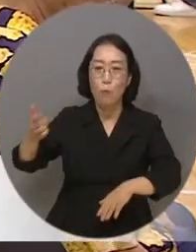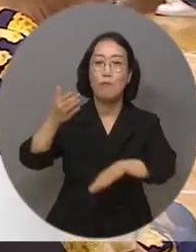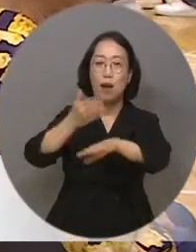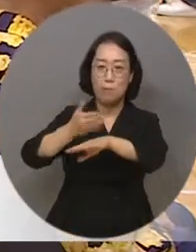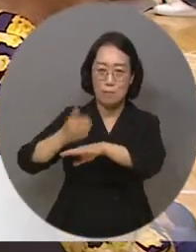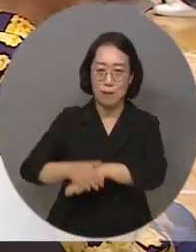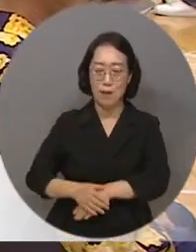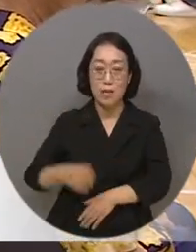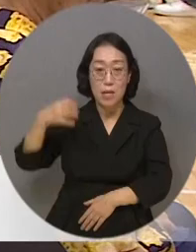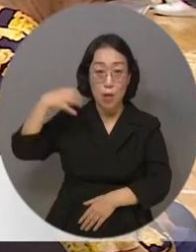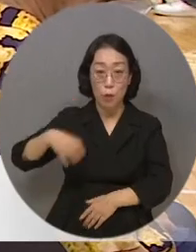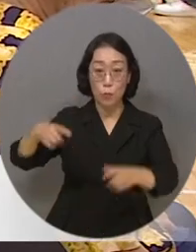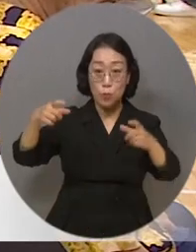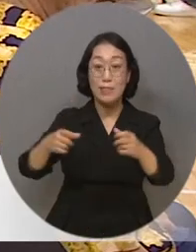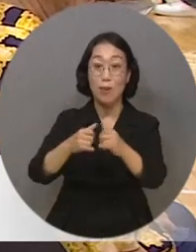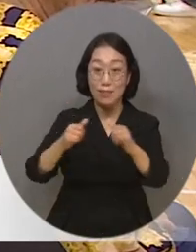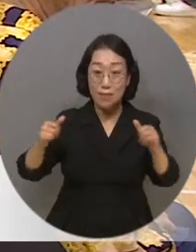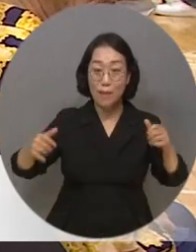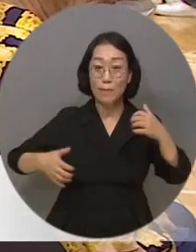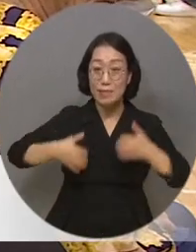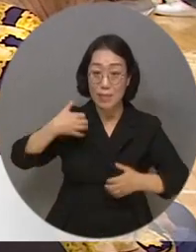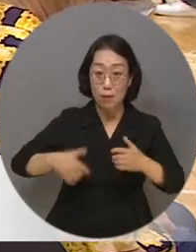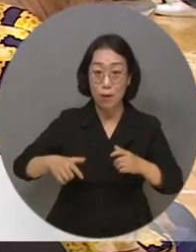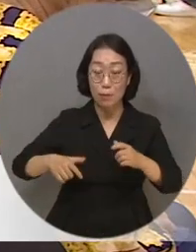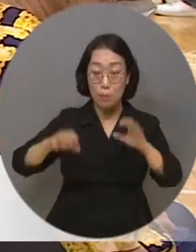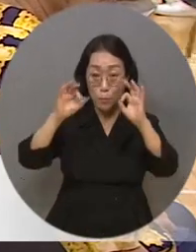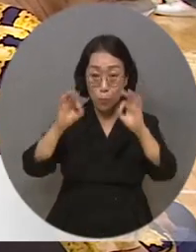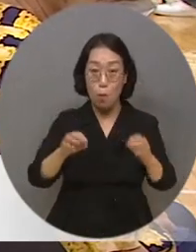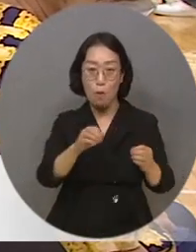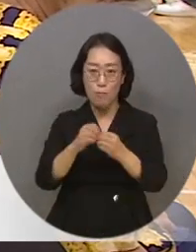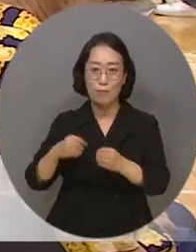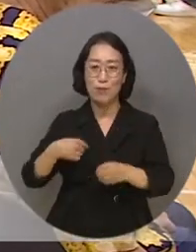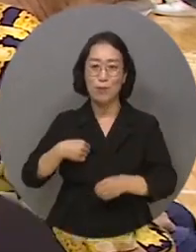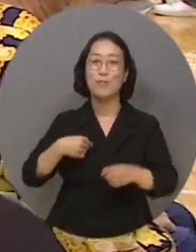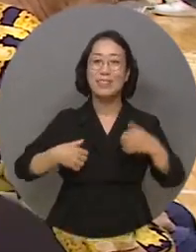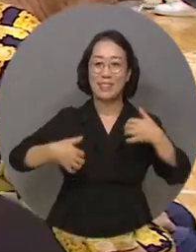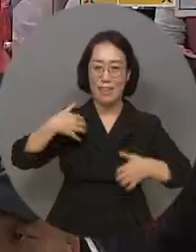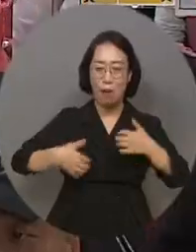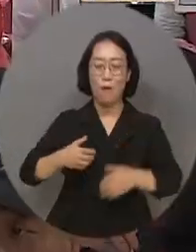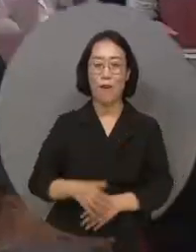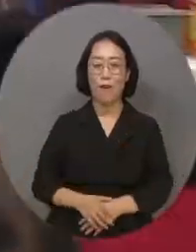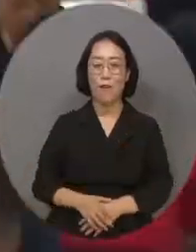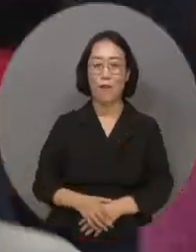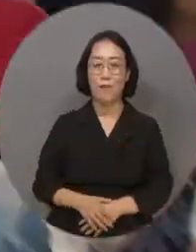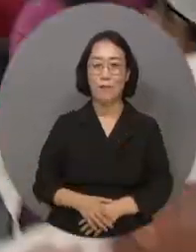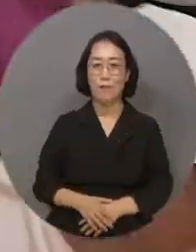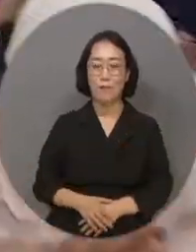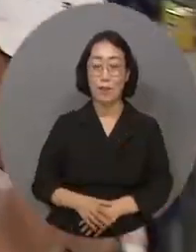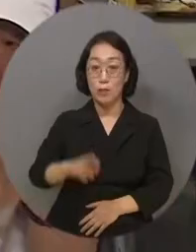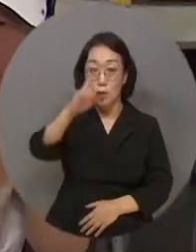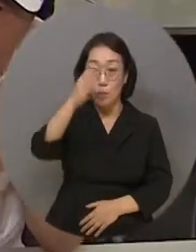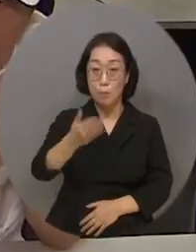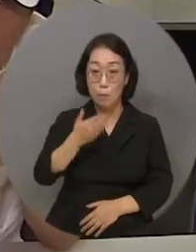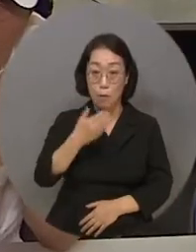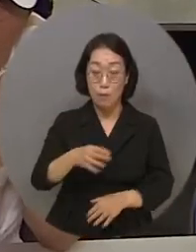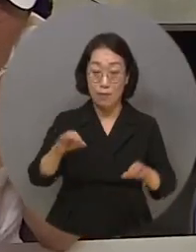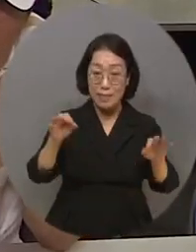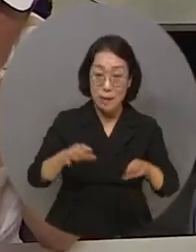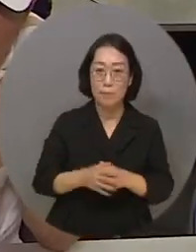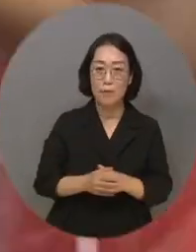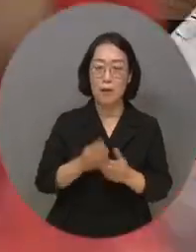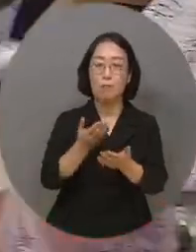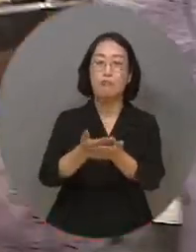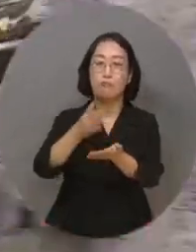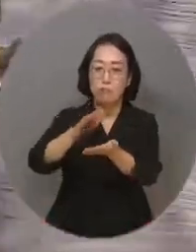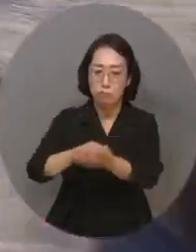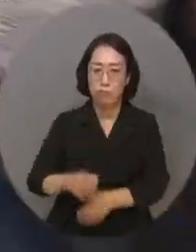영등포구민들이 즐거워하는 모습을 보니 저도 즐거운 거 같습니다 점심으로는 잡채와